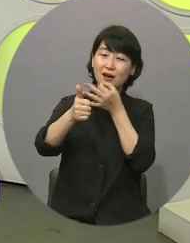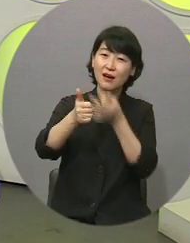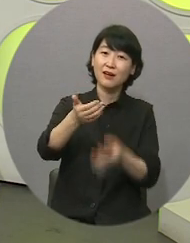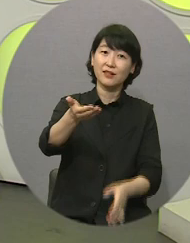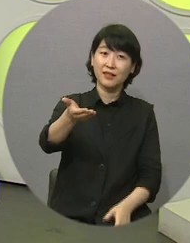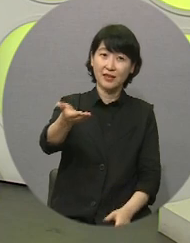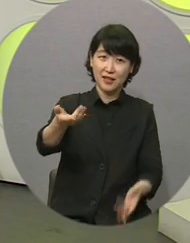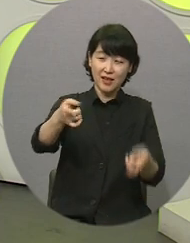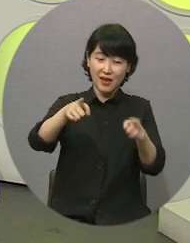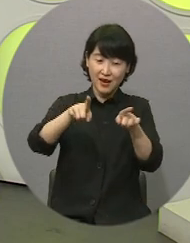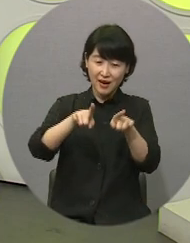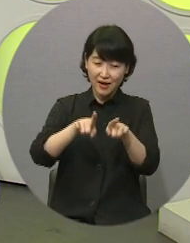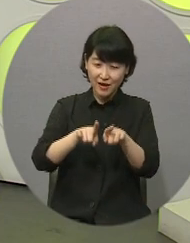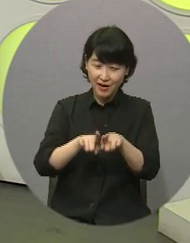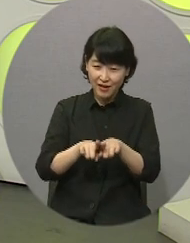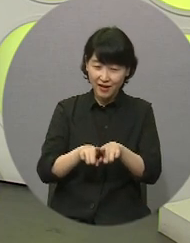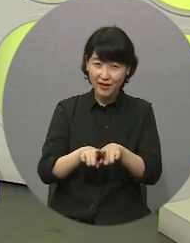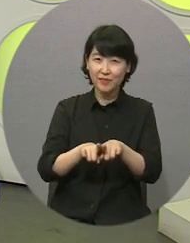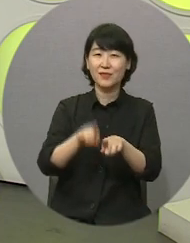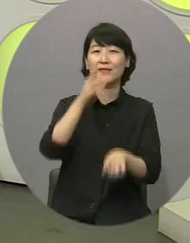당신이 있어